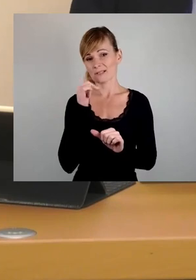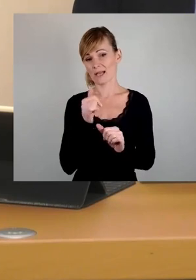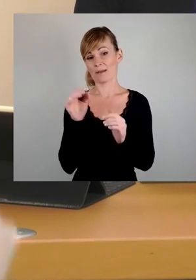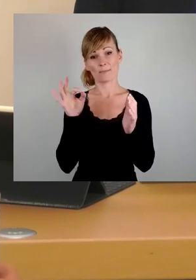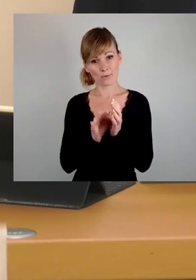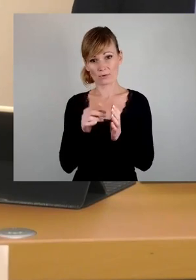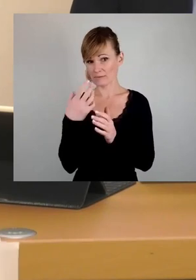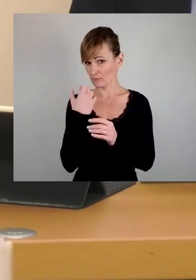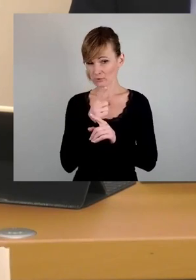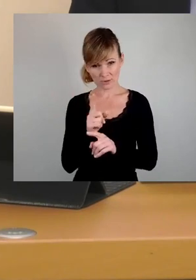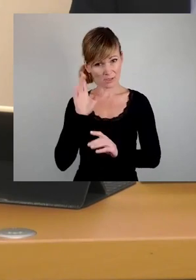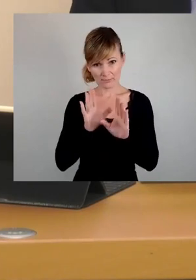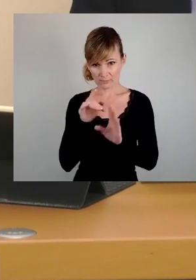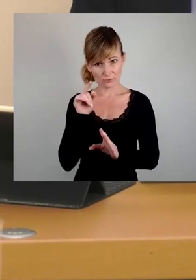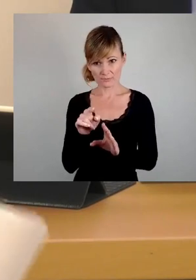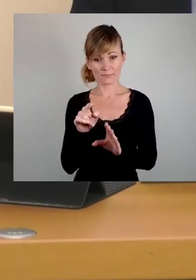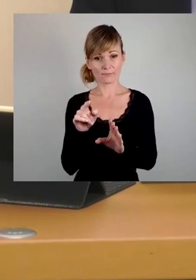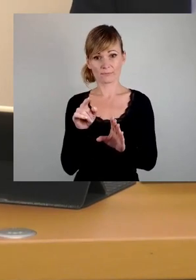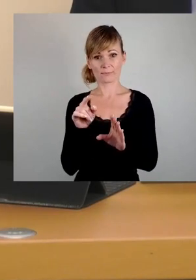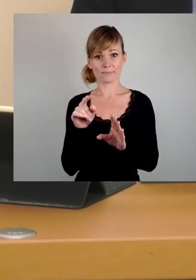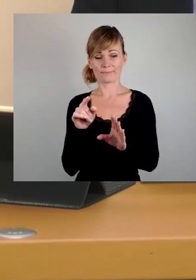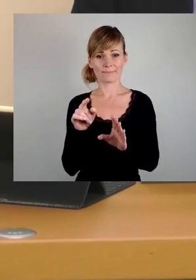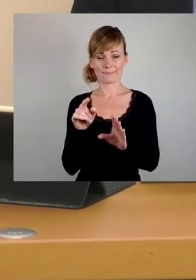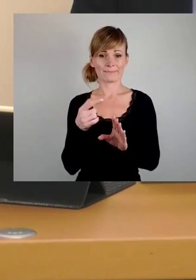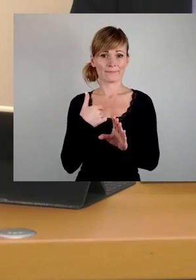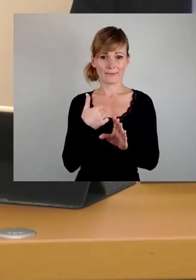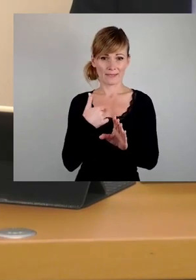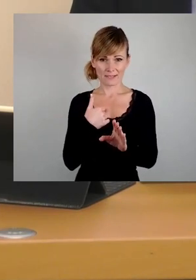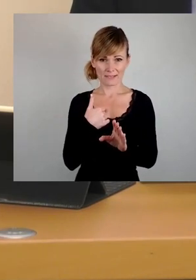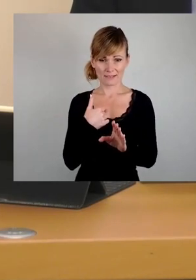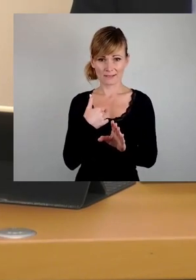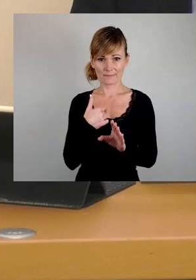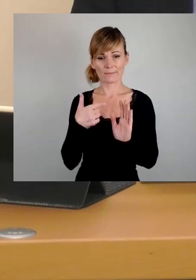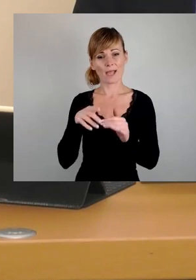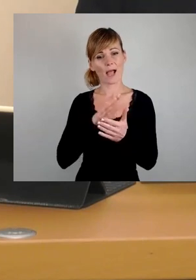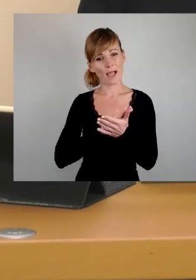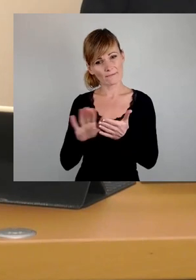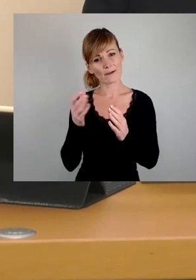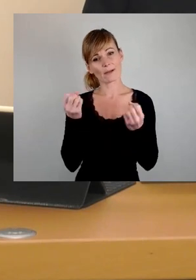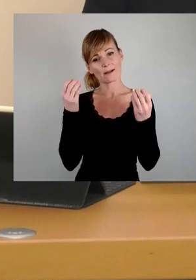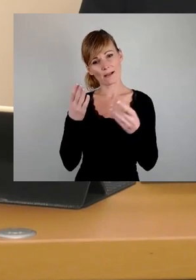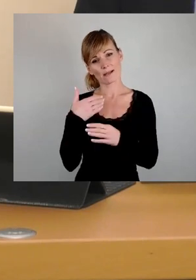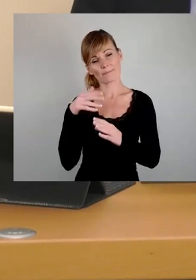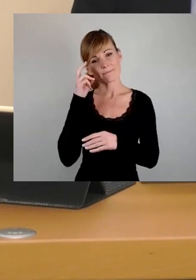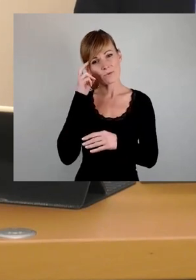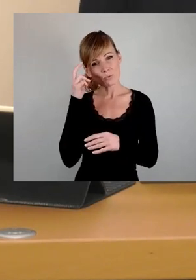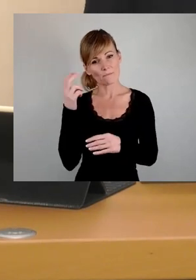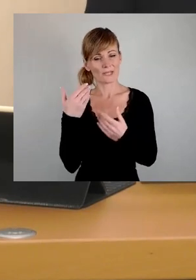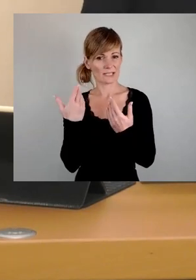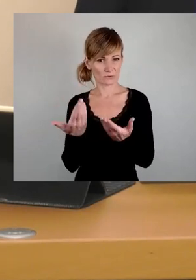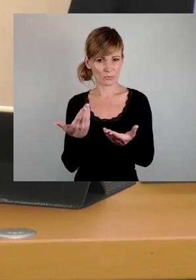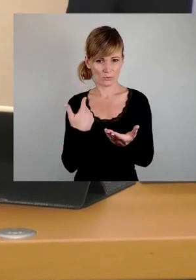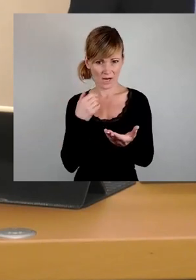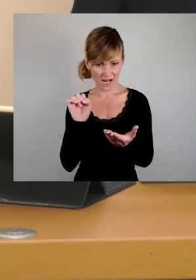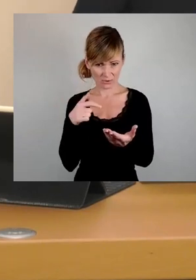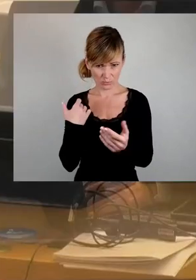wollten, dass ich das für einfacher und klarer und vernünftiger hielte. Können wir das so